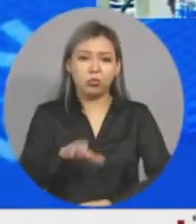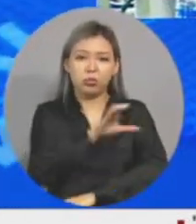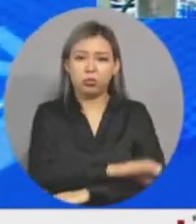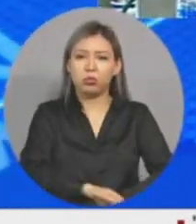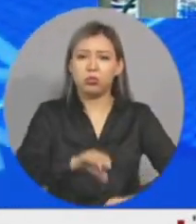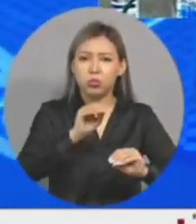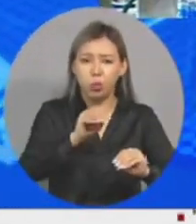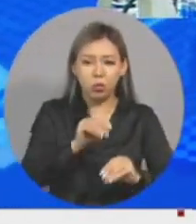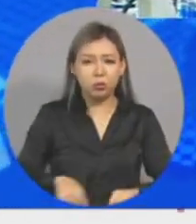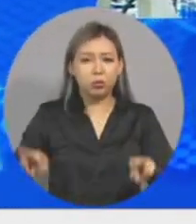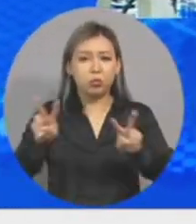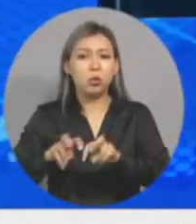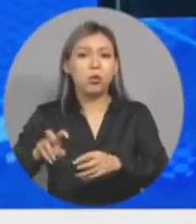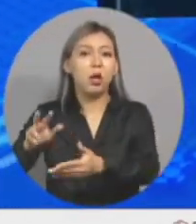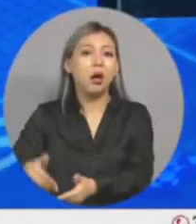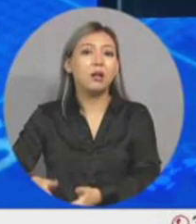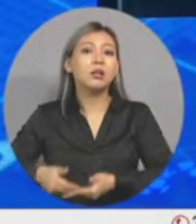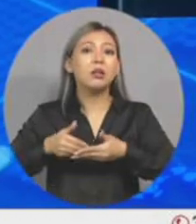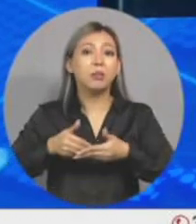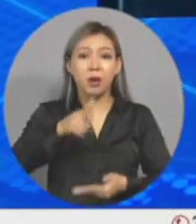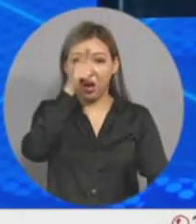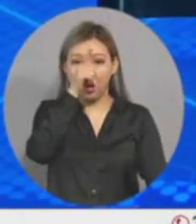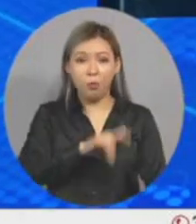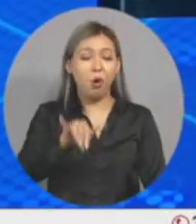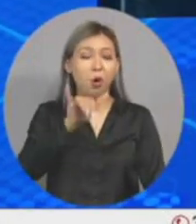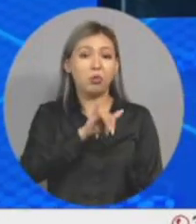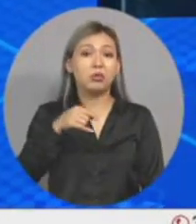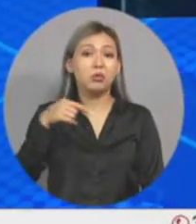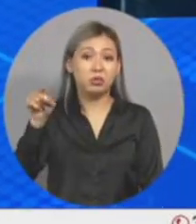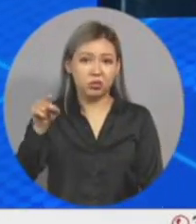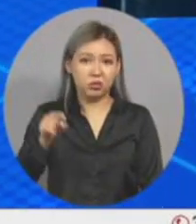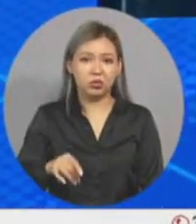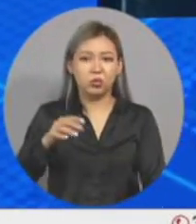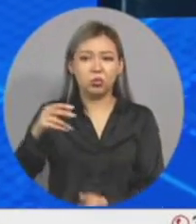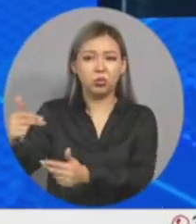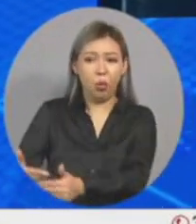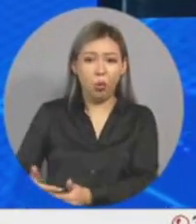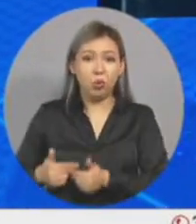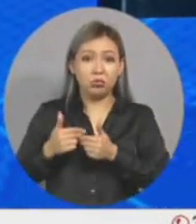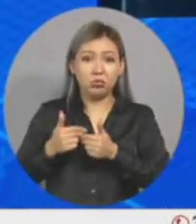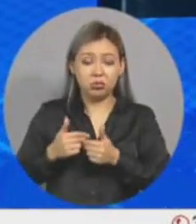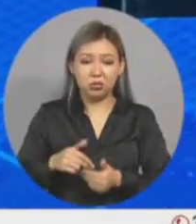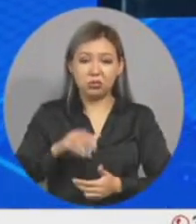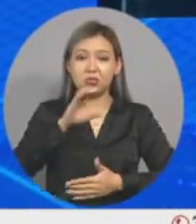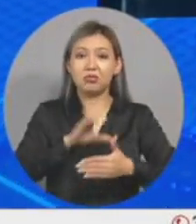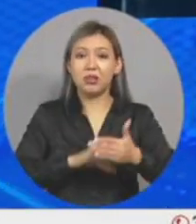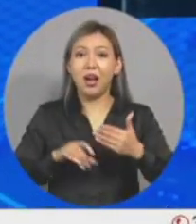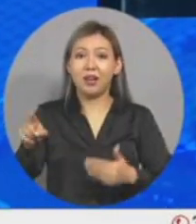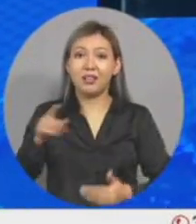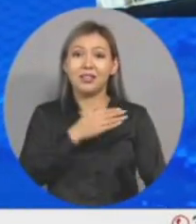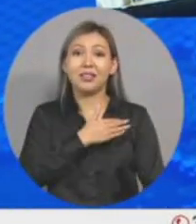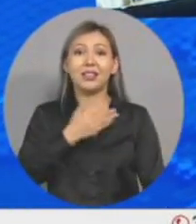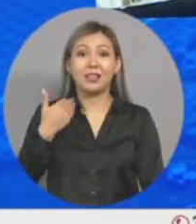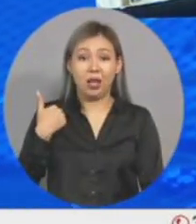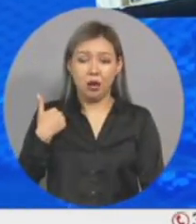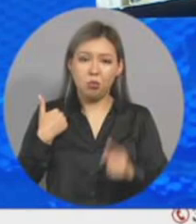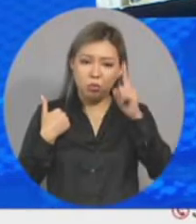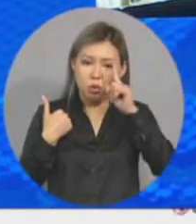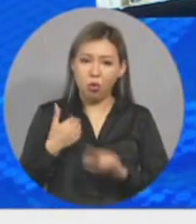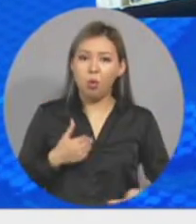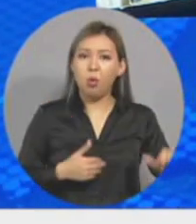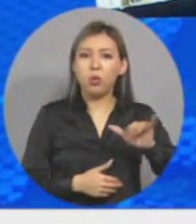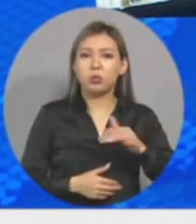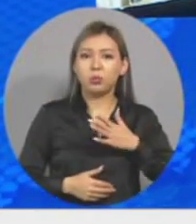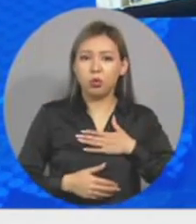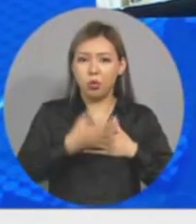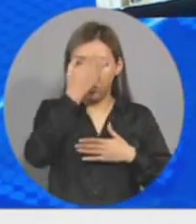бүгд найрамдах Герман улсын Фредерик Эбертин сангийн оруулсан хувь нэмрийг үнэлэн, тус сангийн ерөнхийлөгч Мартин Шулцад Монгол улсын их сургуулийн улс